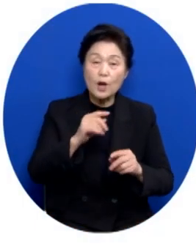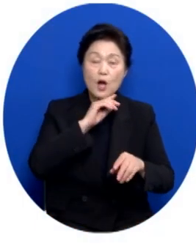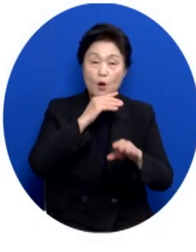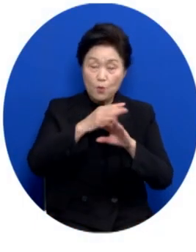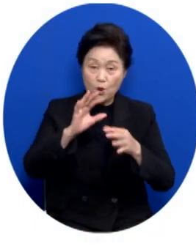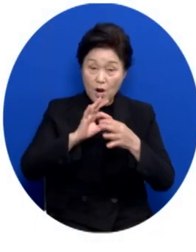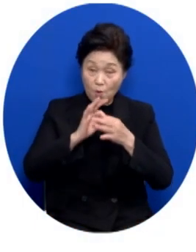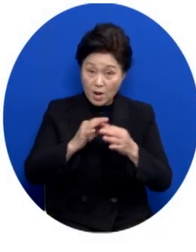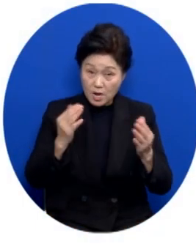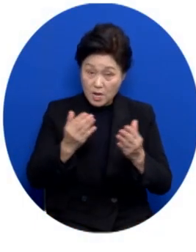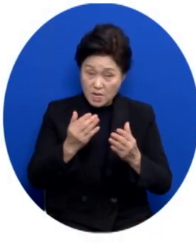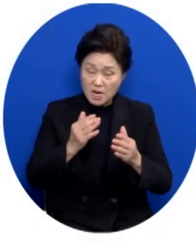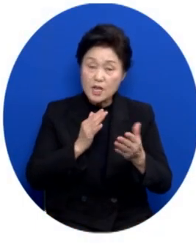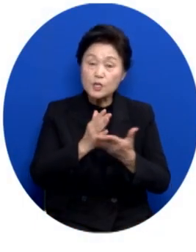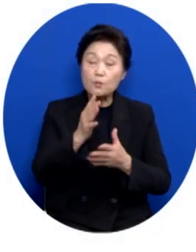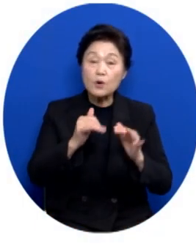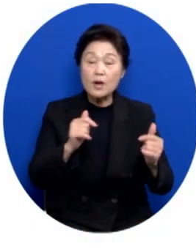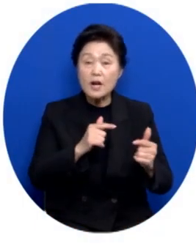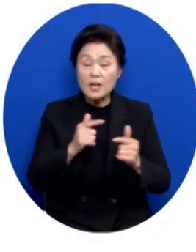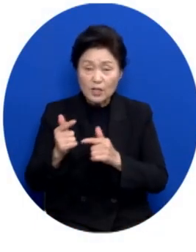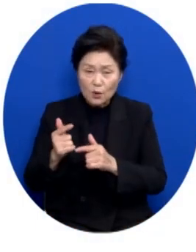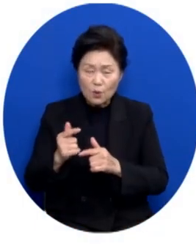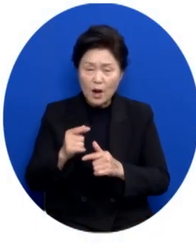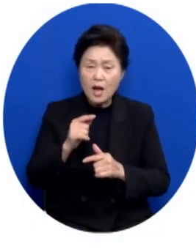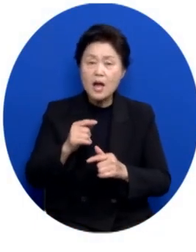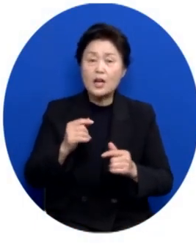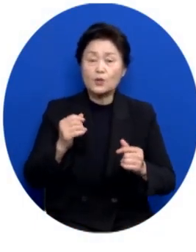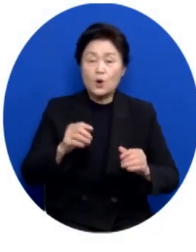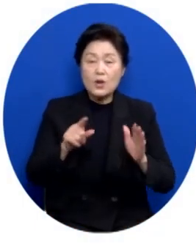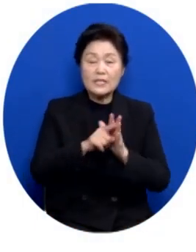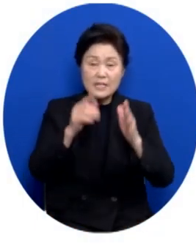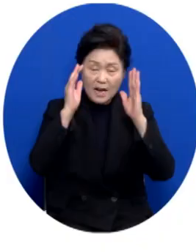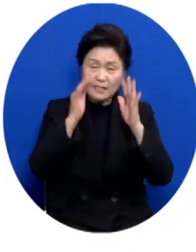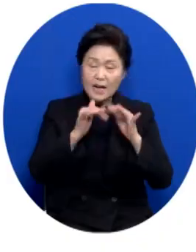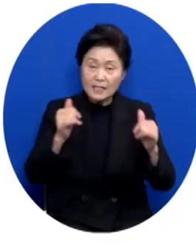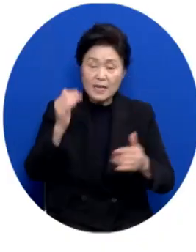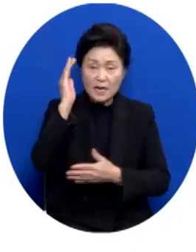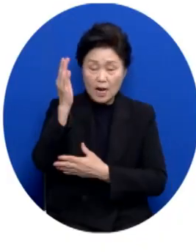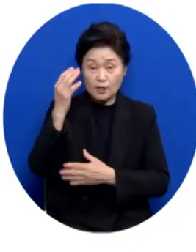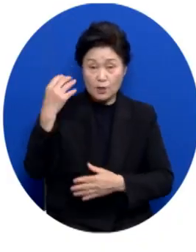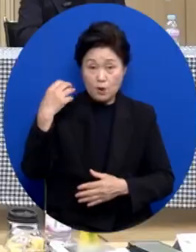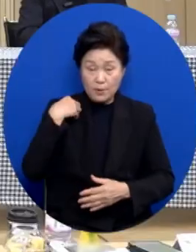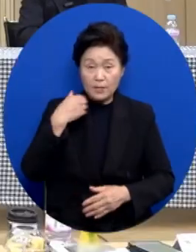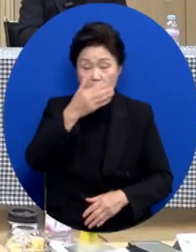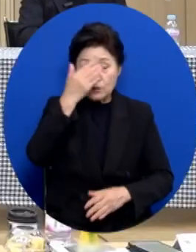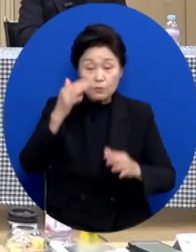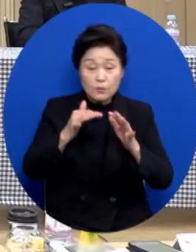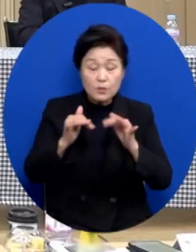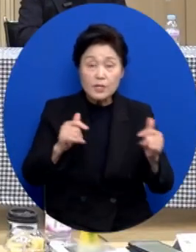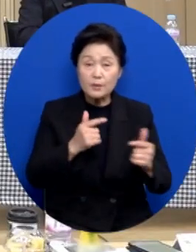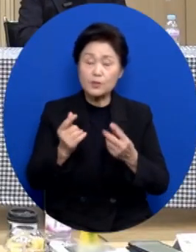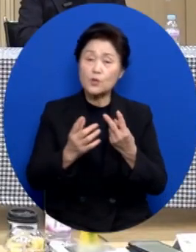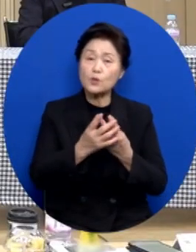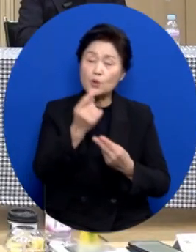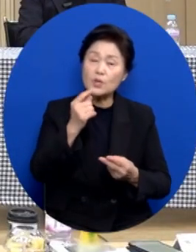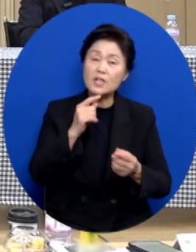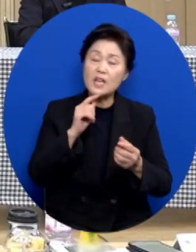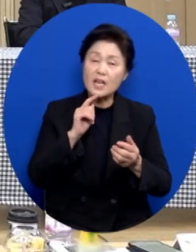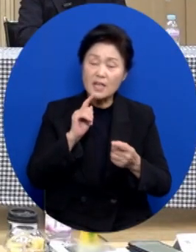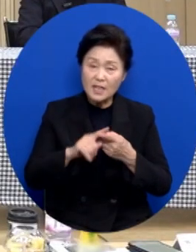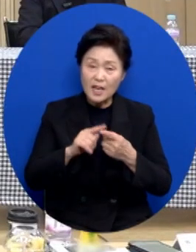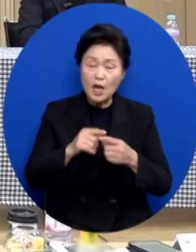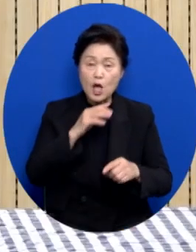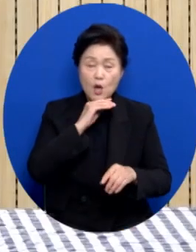관련 사역을 하는 전문가와 현장 실무자, 신학자들이 강사로 나서며 젊은 세대가 통일과 북한